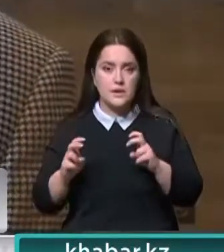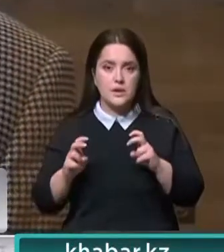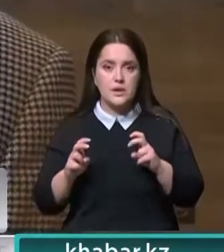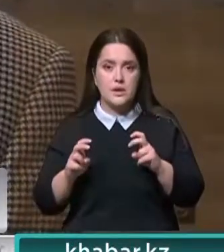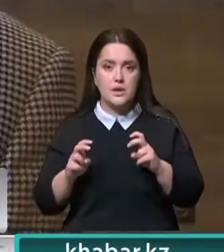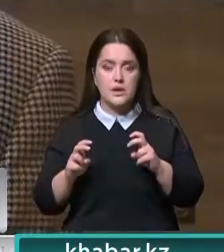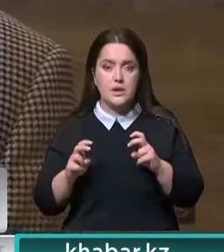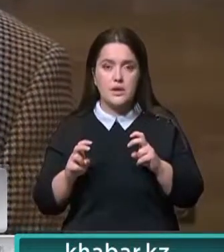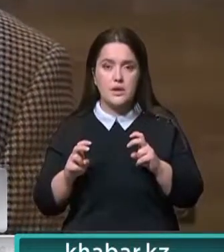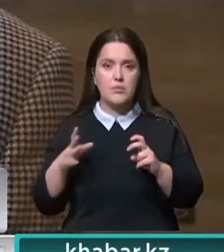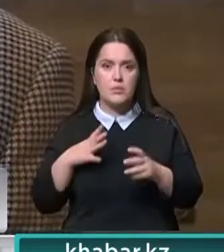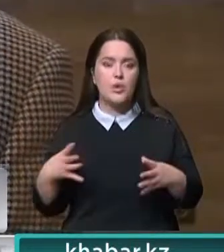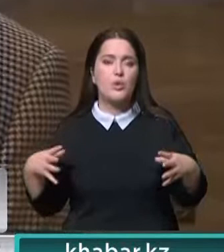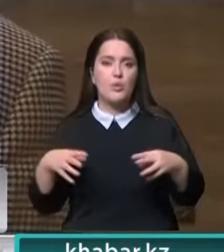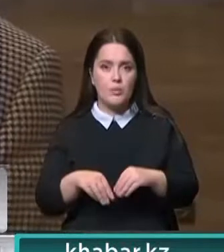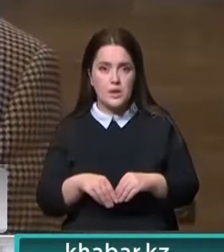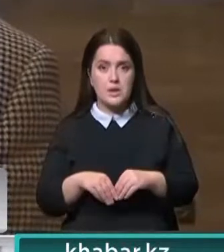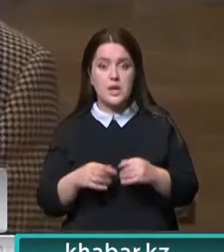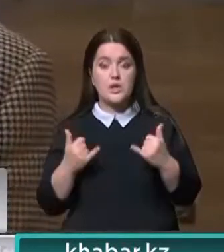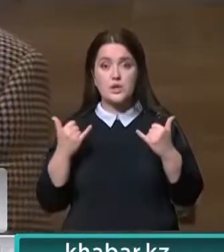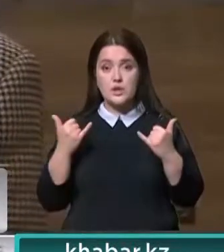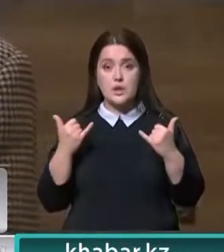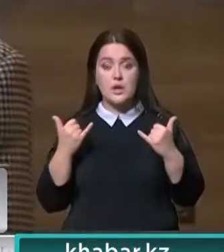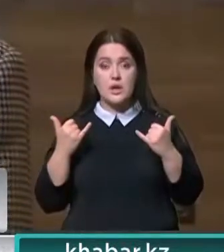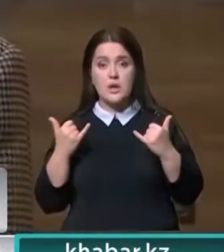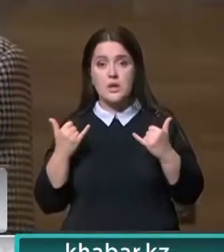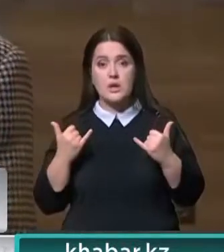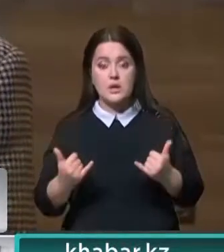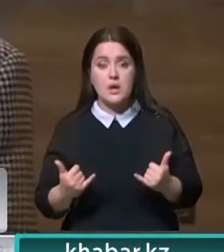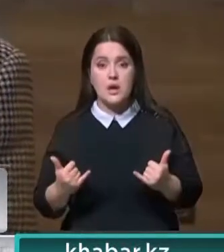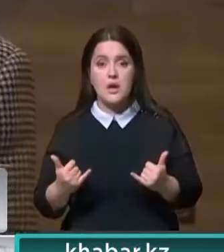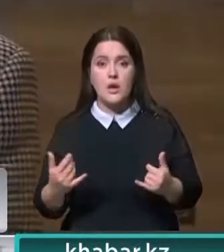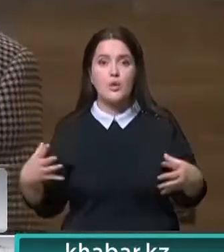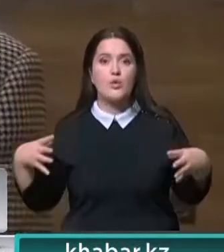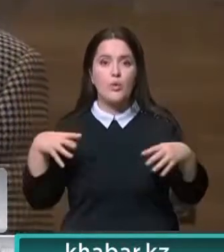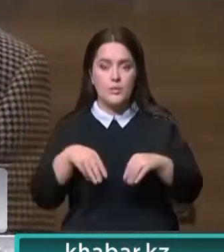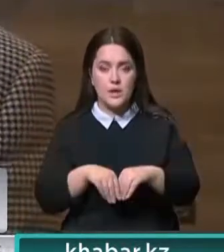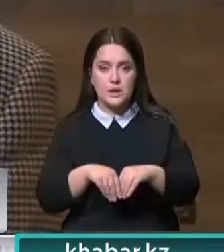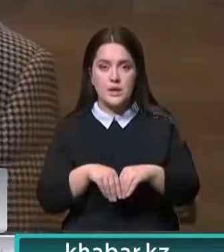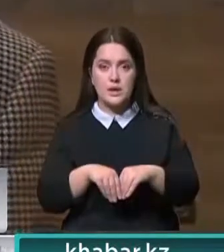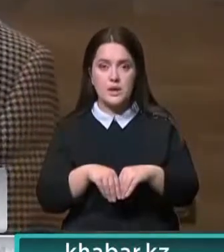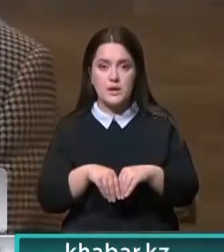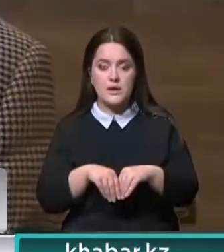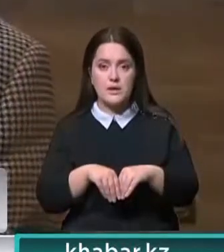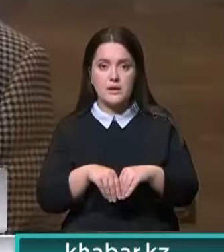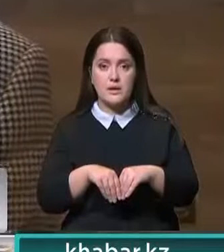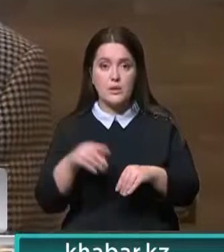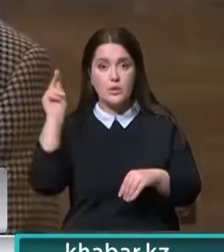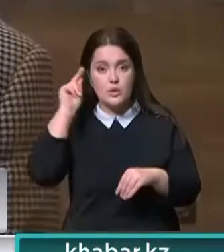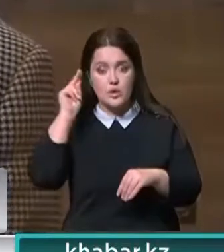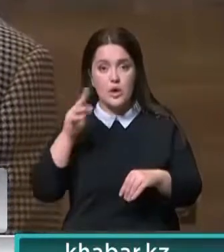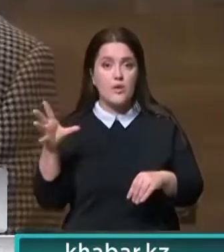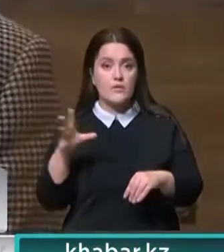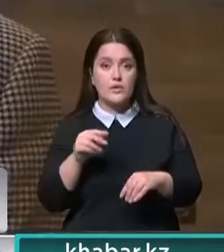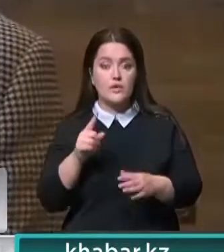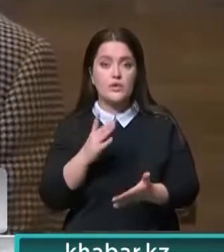Он проводил комплексно. Сейчас в геологии есть понятие комплексное исследование. Это означает, надо изучать все, что